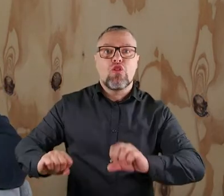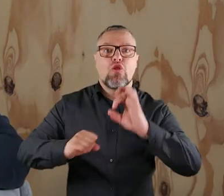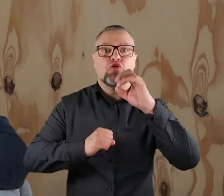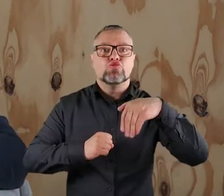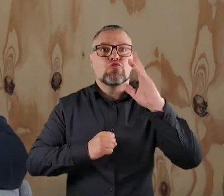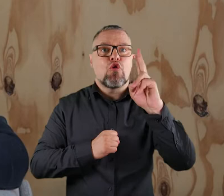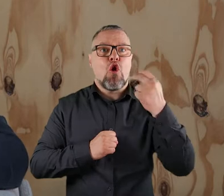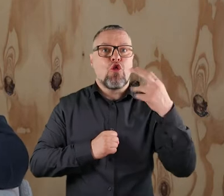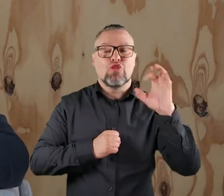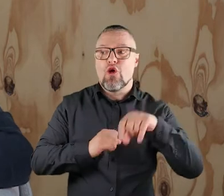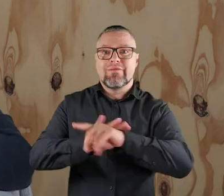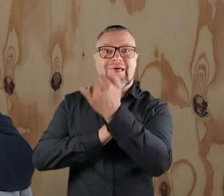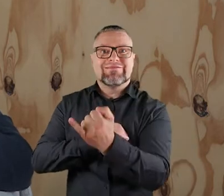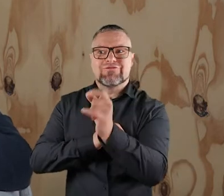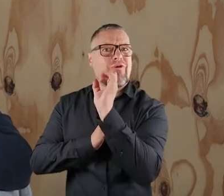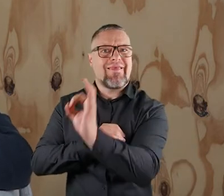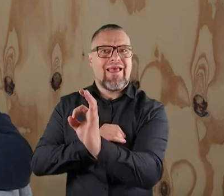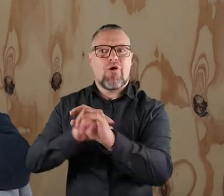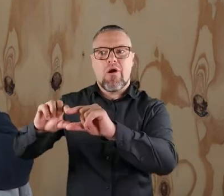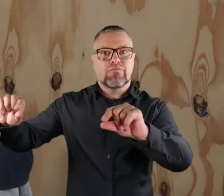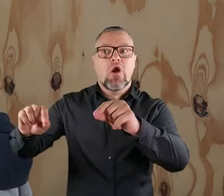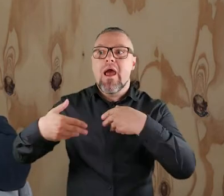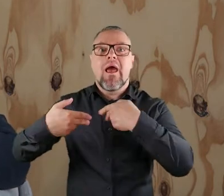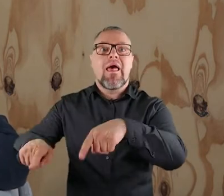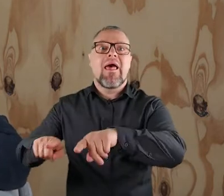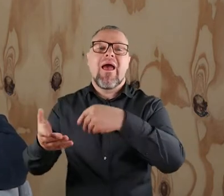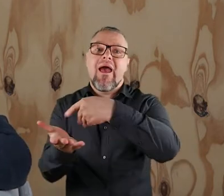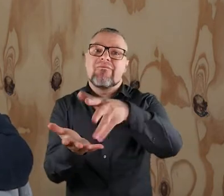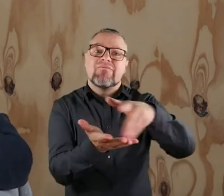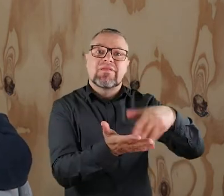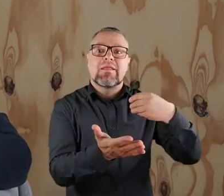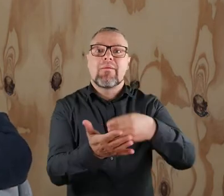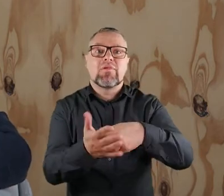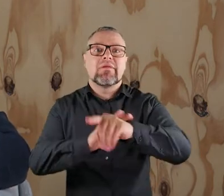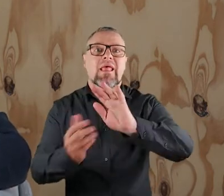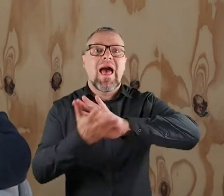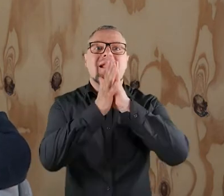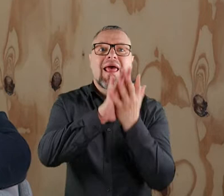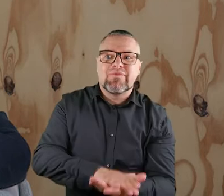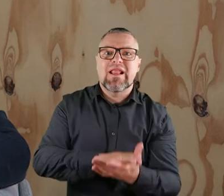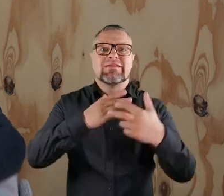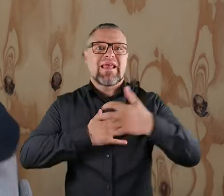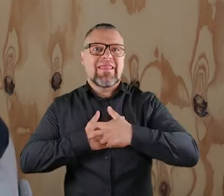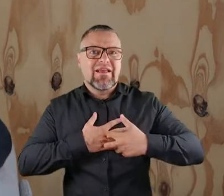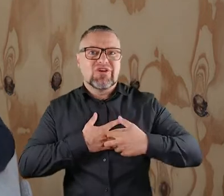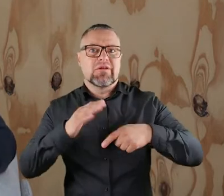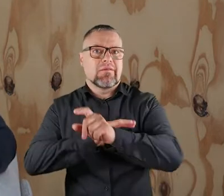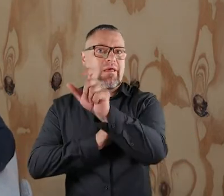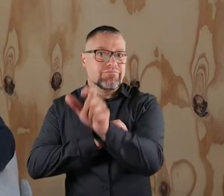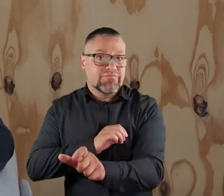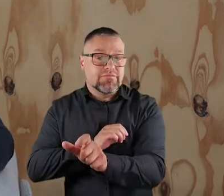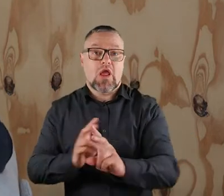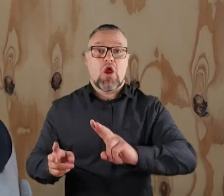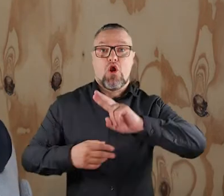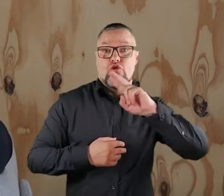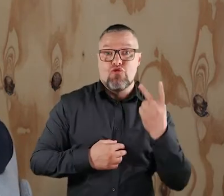dziecka i będą służyły na pokrycie wydatków związanych z jego procesem leczenia i rehabilitacji. Drugą opcją